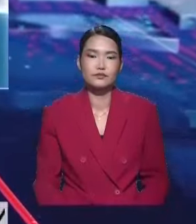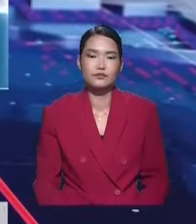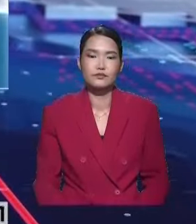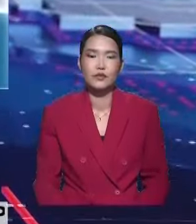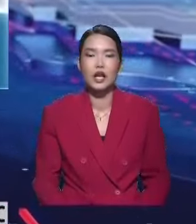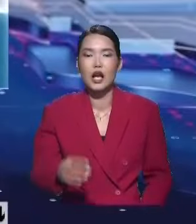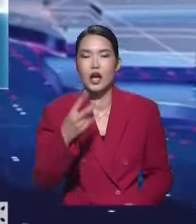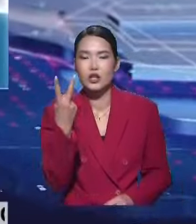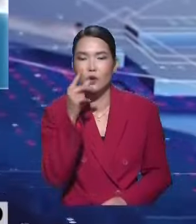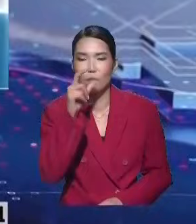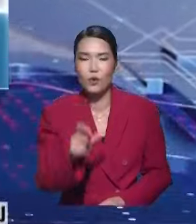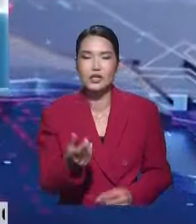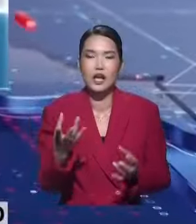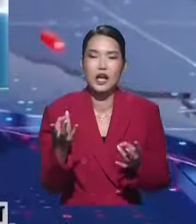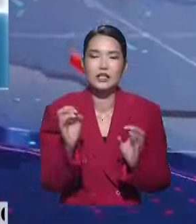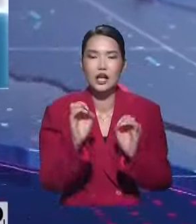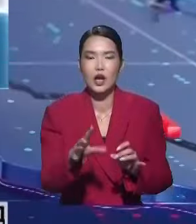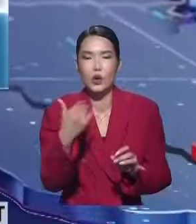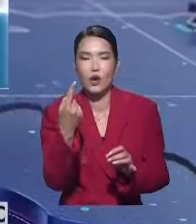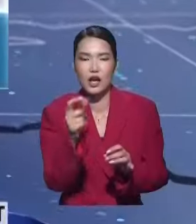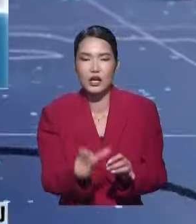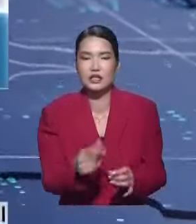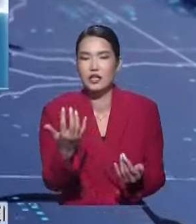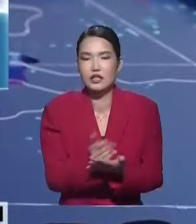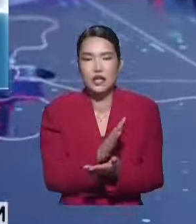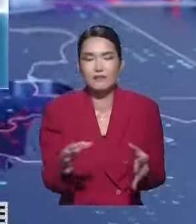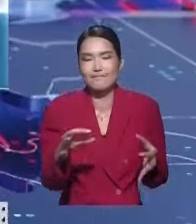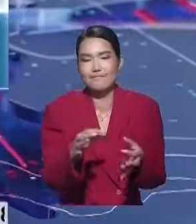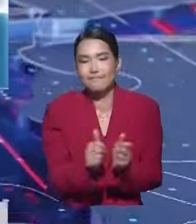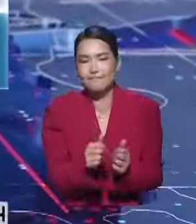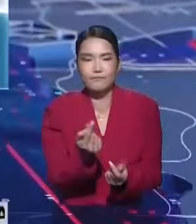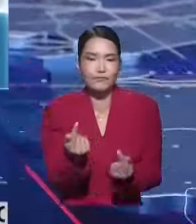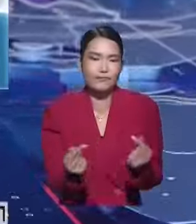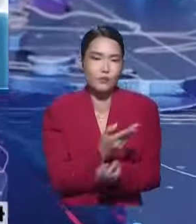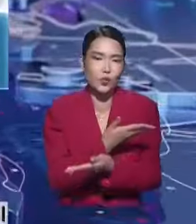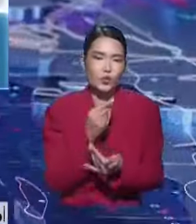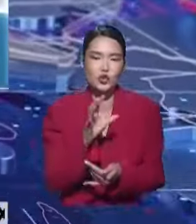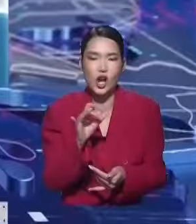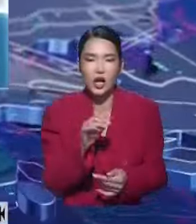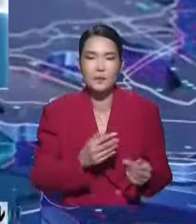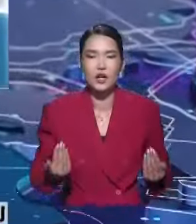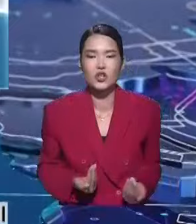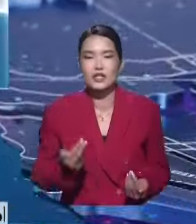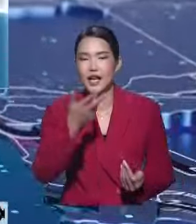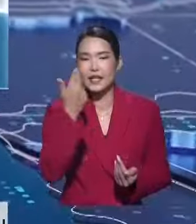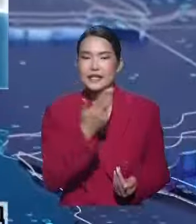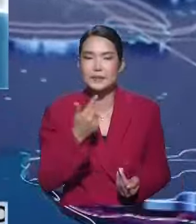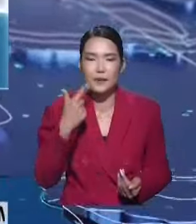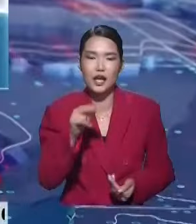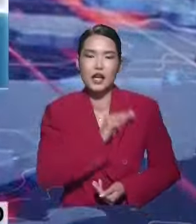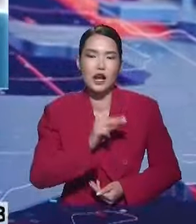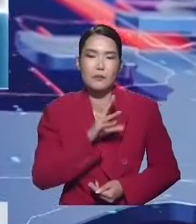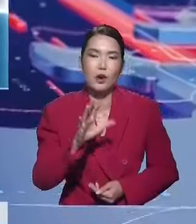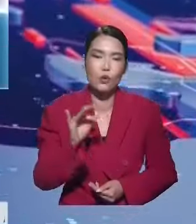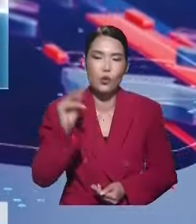Двое мужчин сдавали анализы, но ни одного из них не оказалось совпадения. Сейчас Женибек живет в Испании, работает в сфере туризма, обучает серфингу.